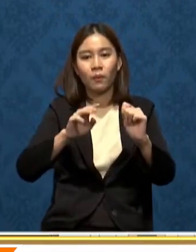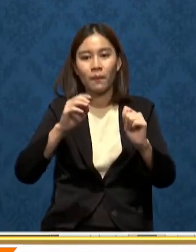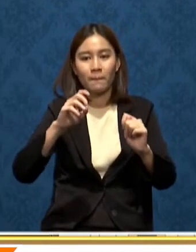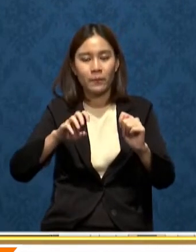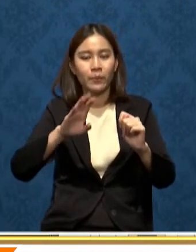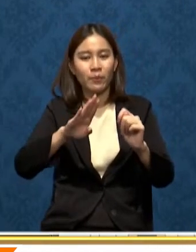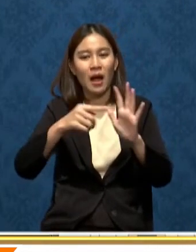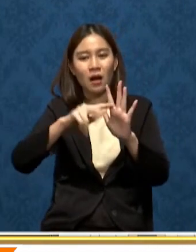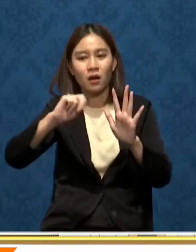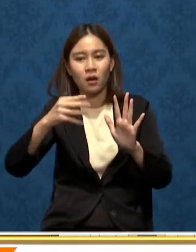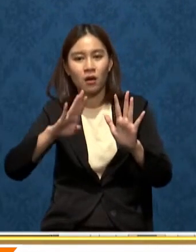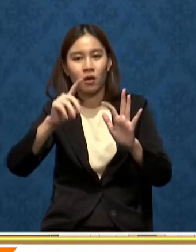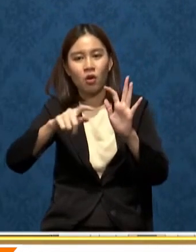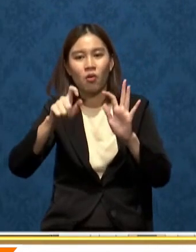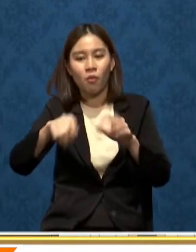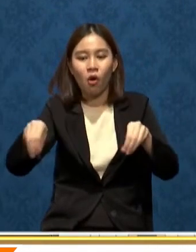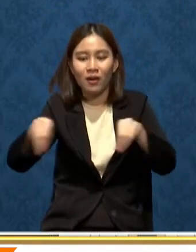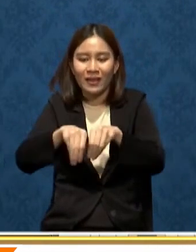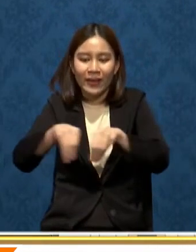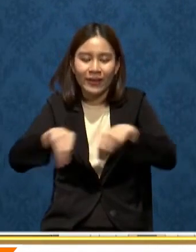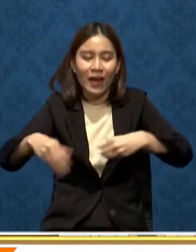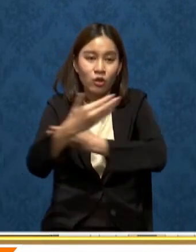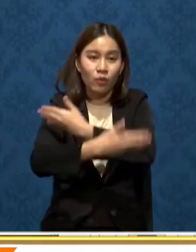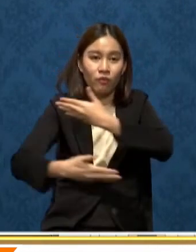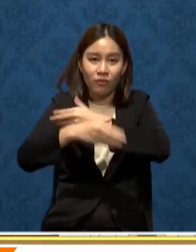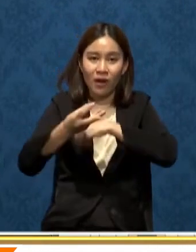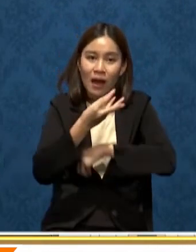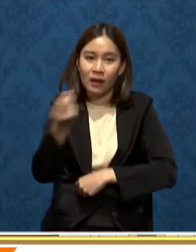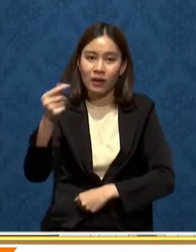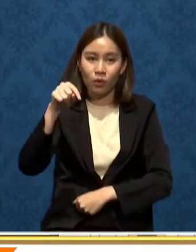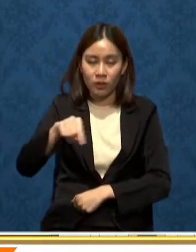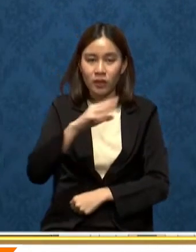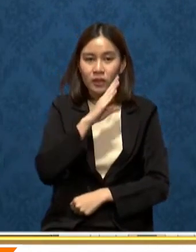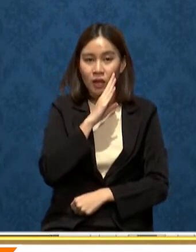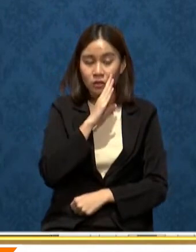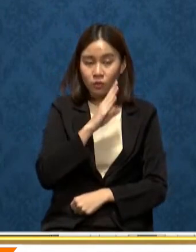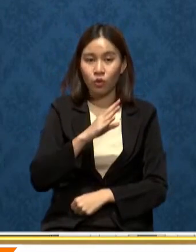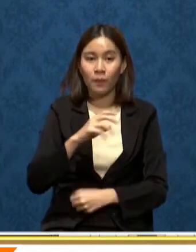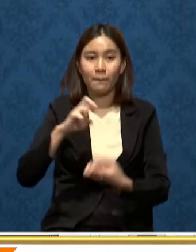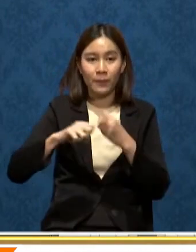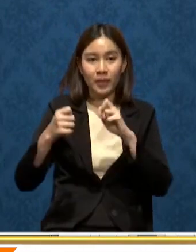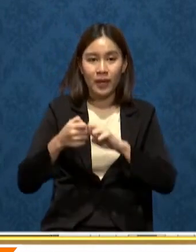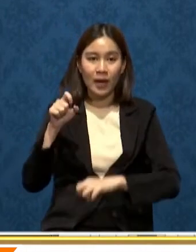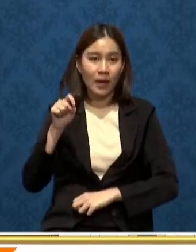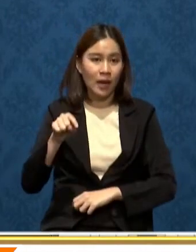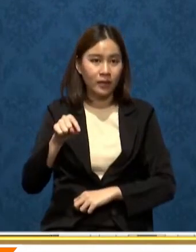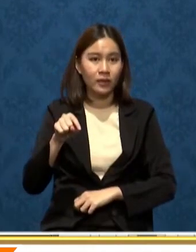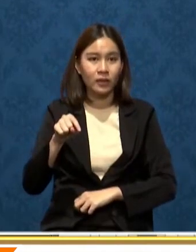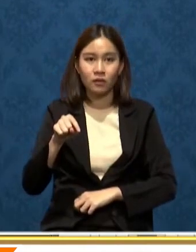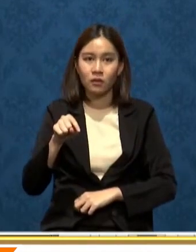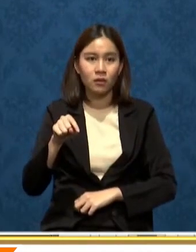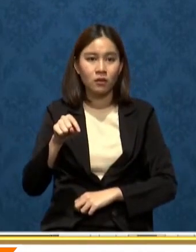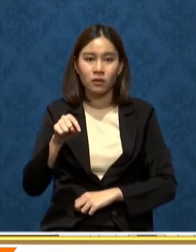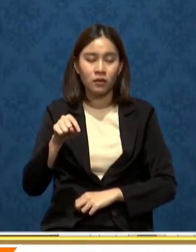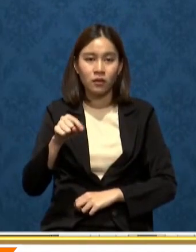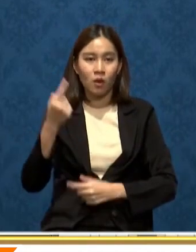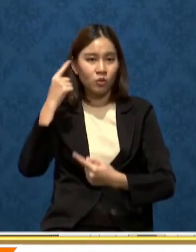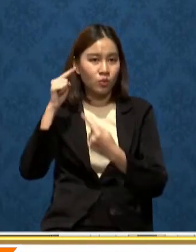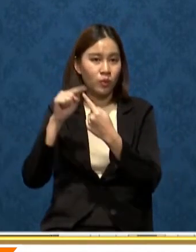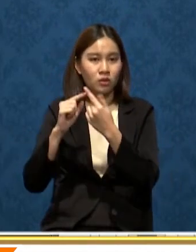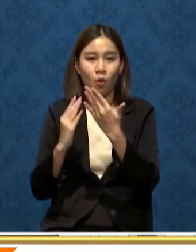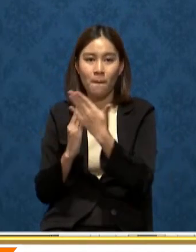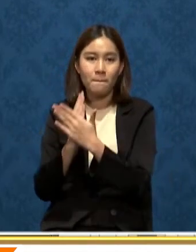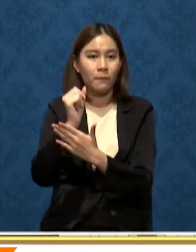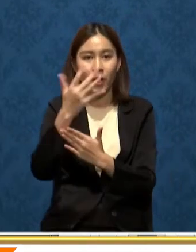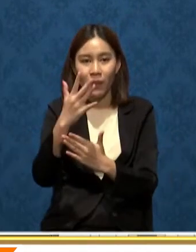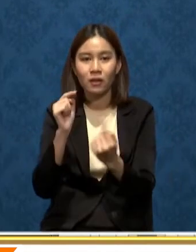บ่อกไม่ไลจากแนวโฮิสภาความเร็วสูงนี้และ 9 ปัหาและถาเปปัหาเช่นนี้ท่านก็ไม่บรรุผลัธร transitionedใ